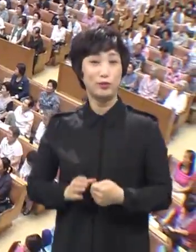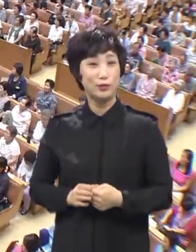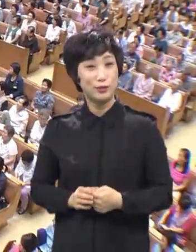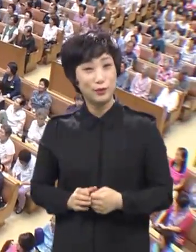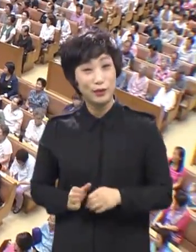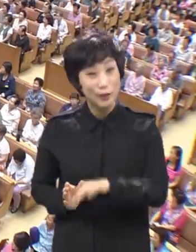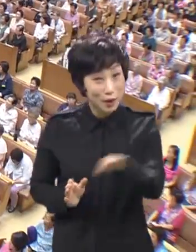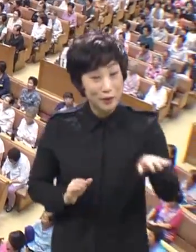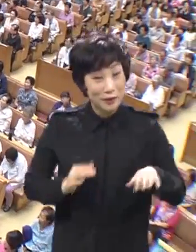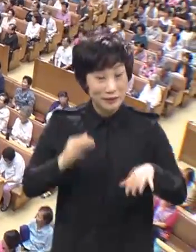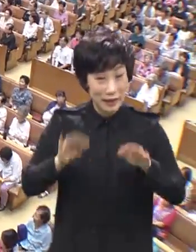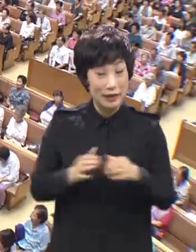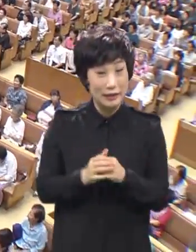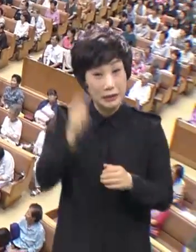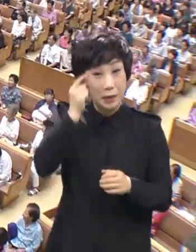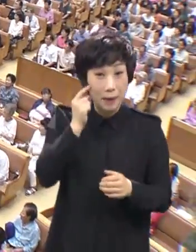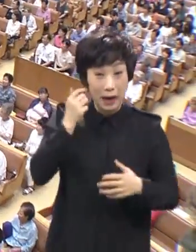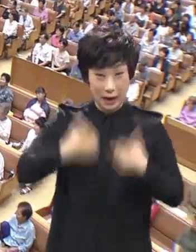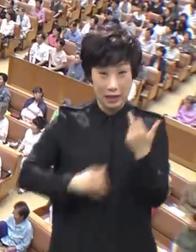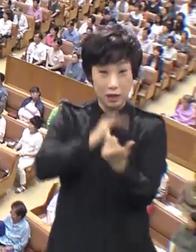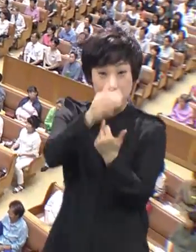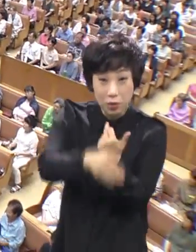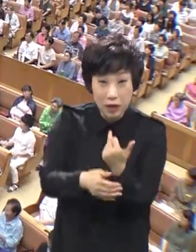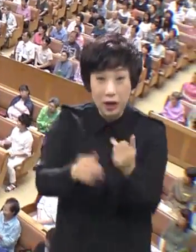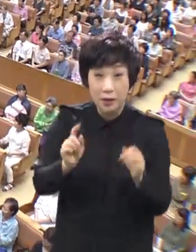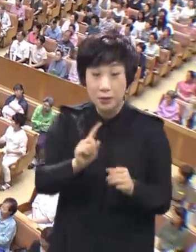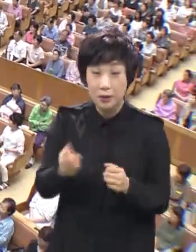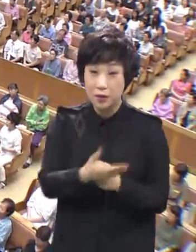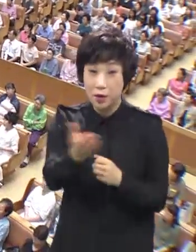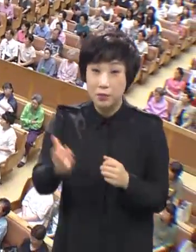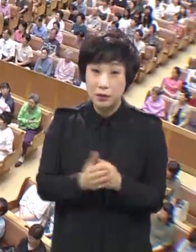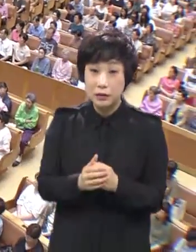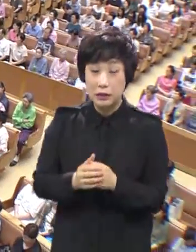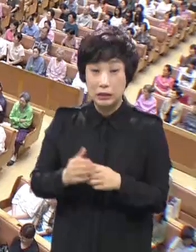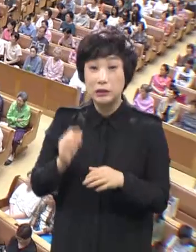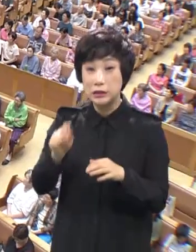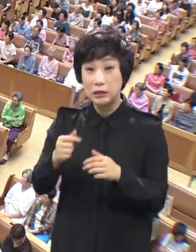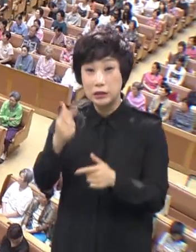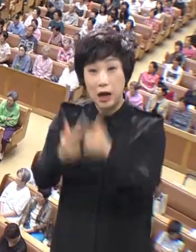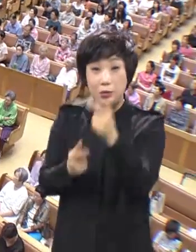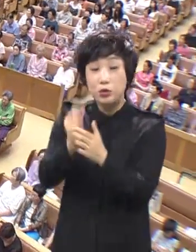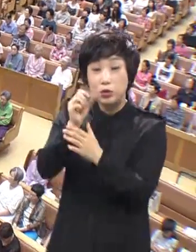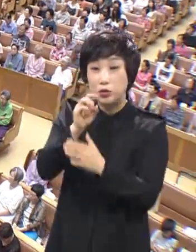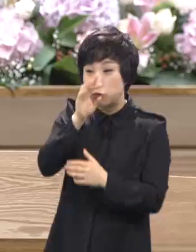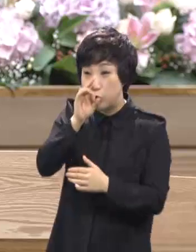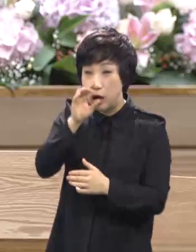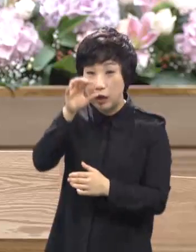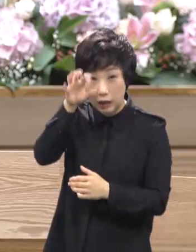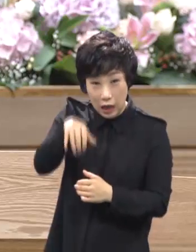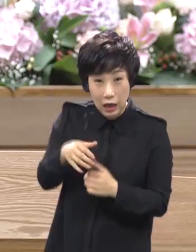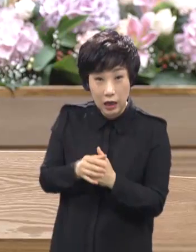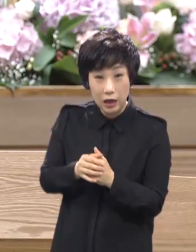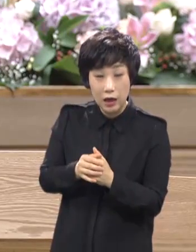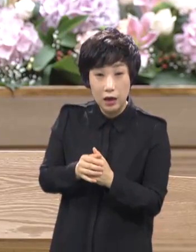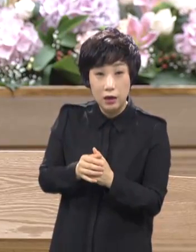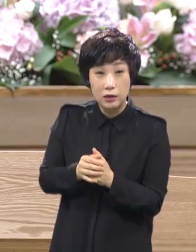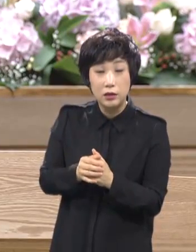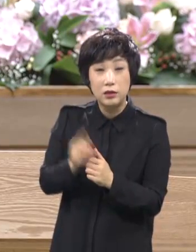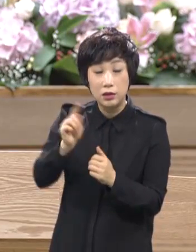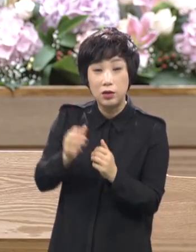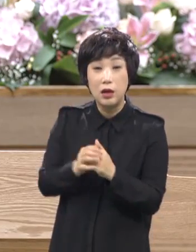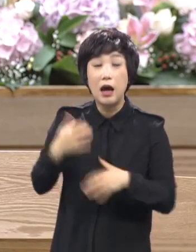그래서 에덴 동산에 너 중앙 동상에 있는 실과 먹지 마,